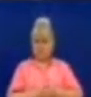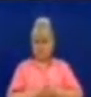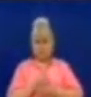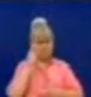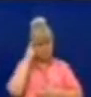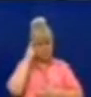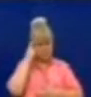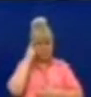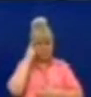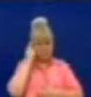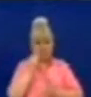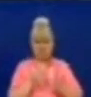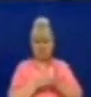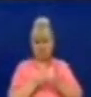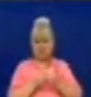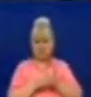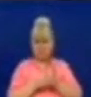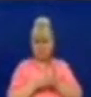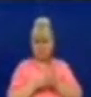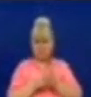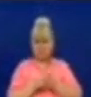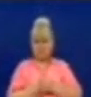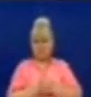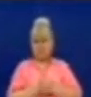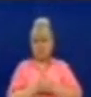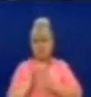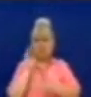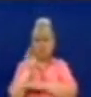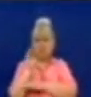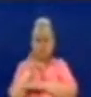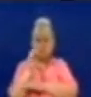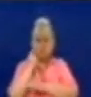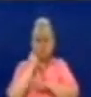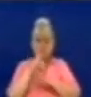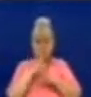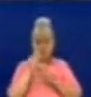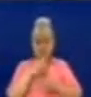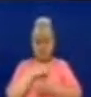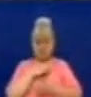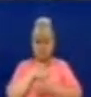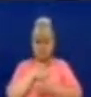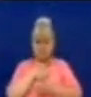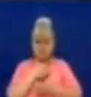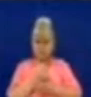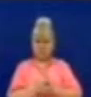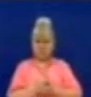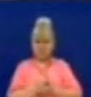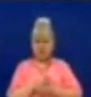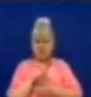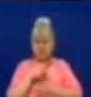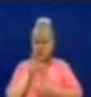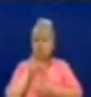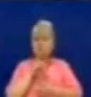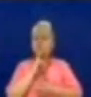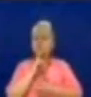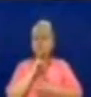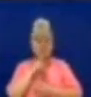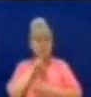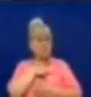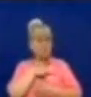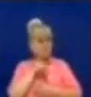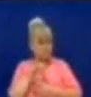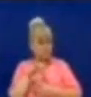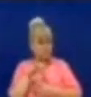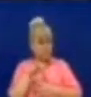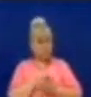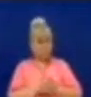që duhet të përdoret ky raport i Bankës Qendrore nga gjithë ne, po veçanërisht po e them nga ata që kanë përgjegjësinë në mënyrë që